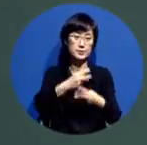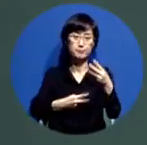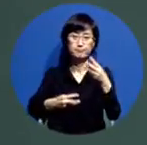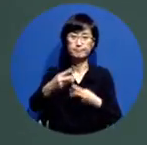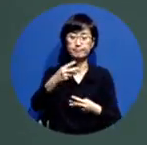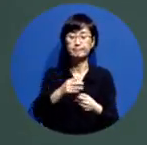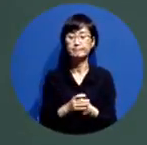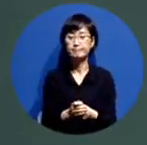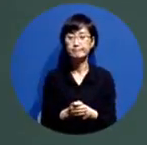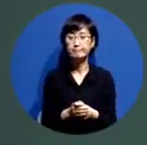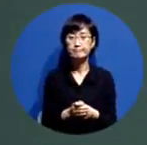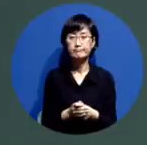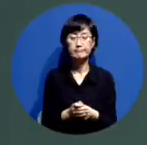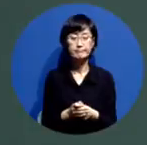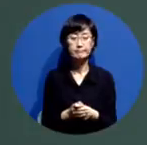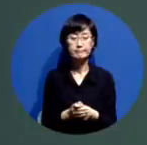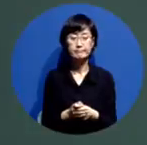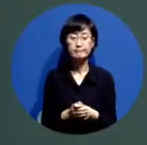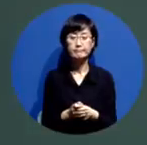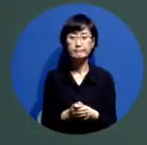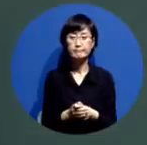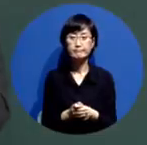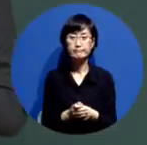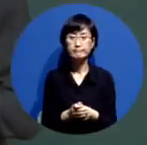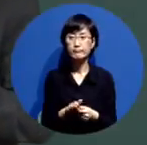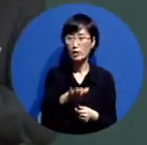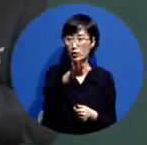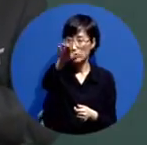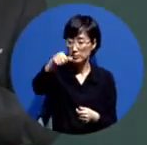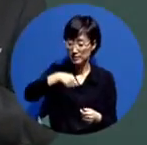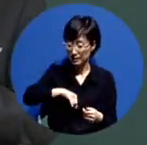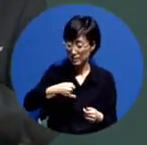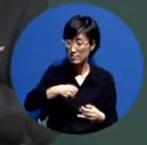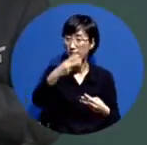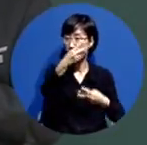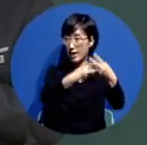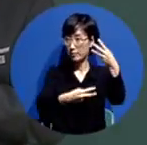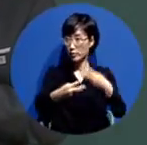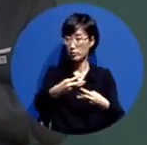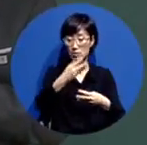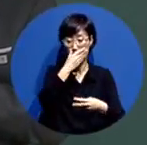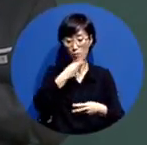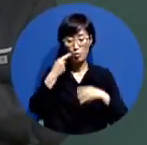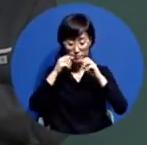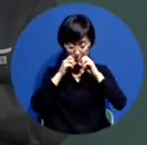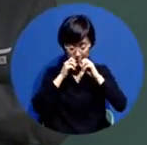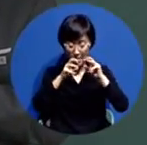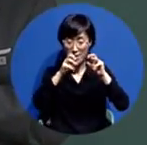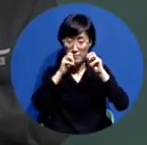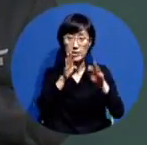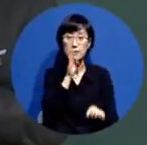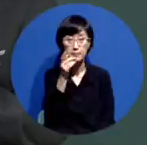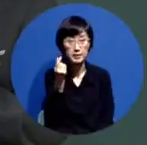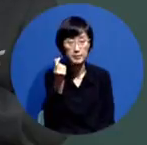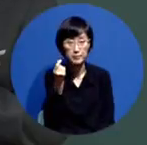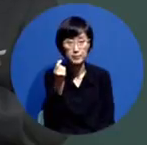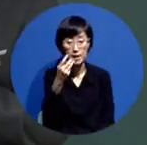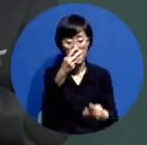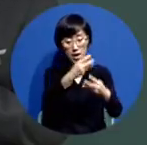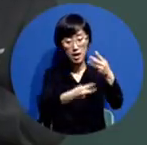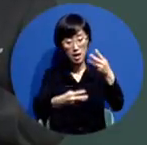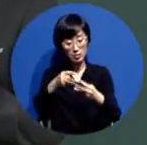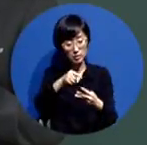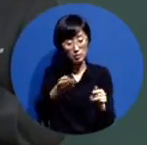那么我们教会的第二个方向是唯独做 remnant 运动的. 우리 렘넌트 운동하는 교회인데 렘넌트를 어떻게 만들어야 되냐? 我们是做